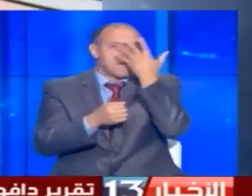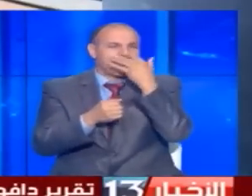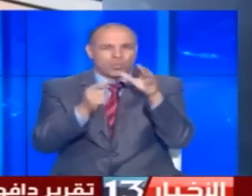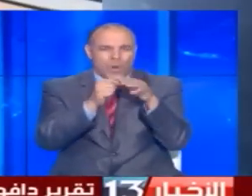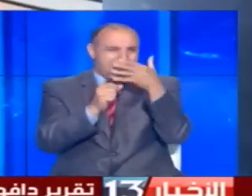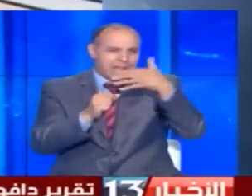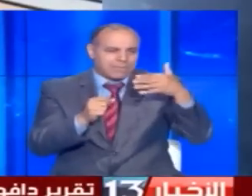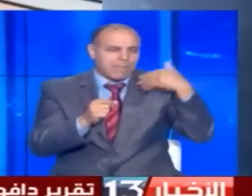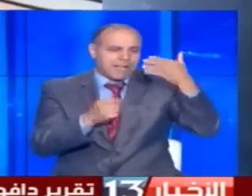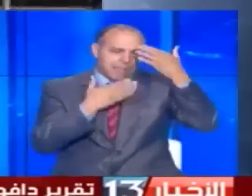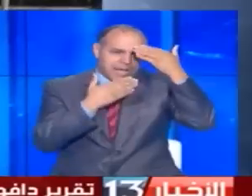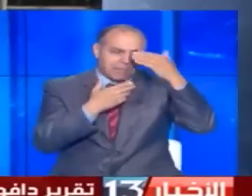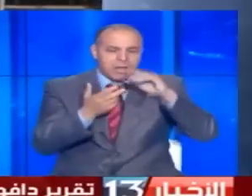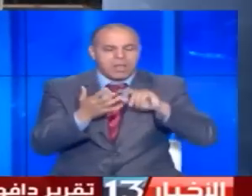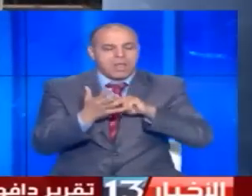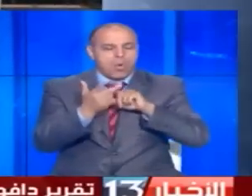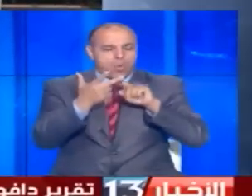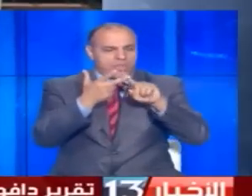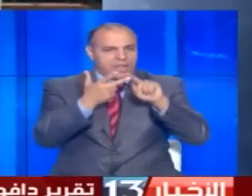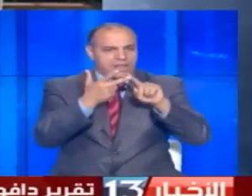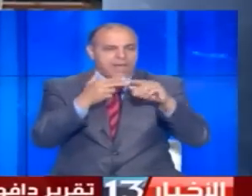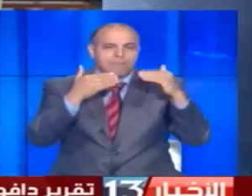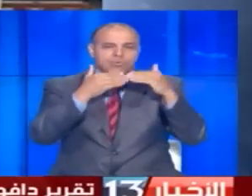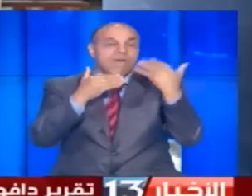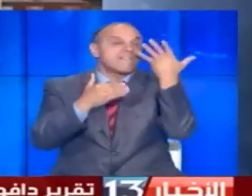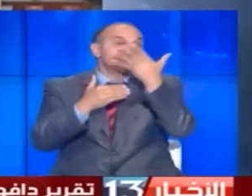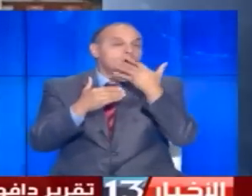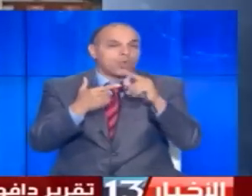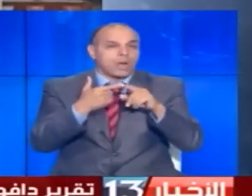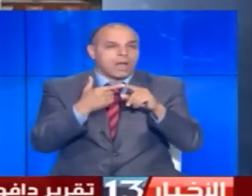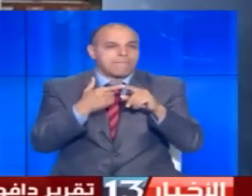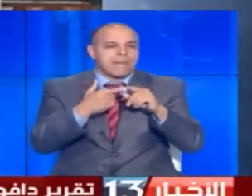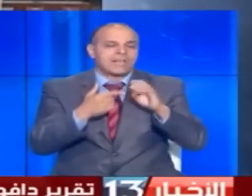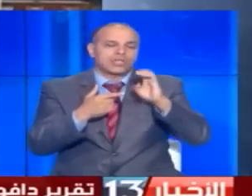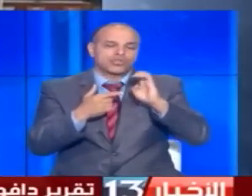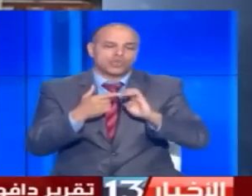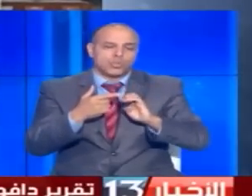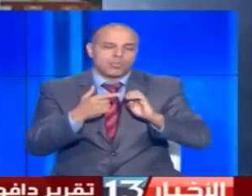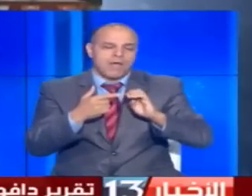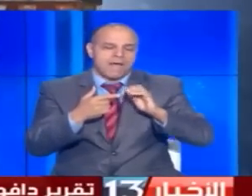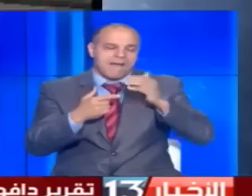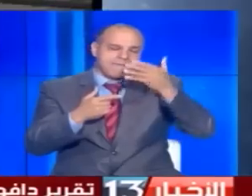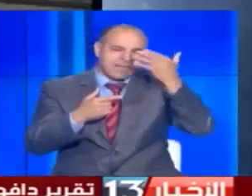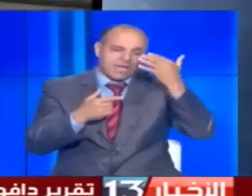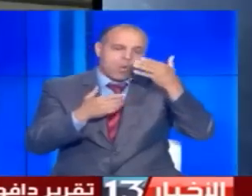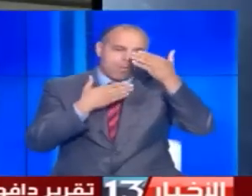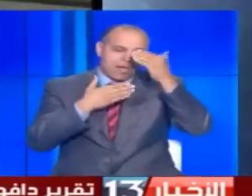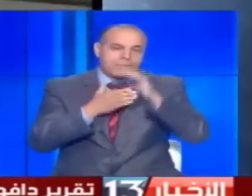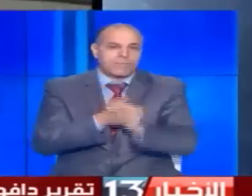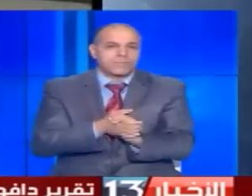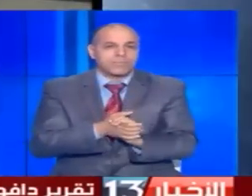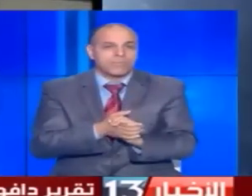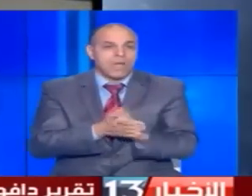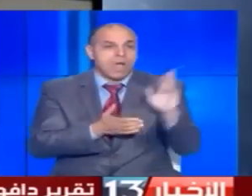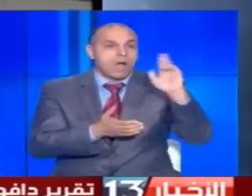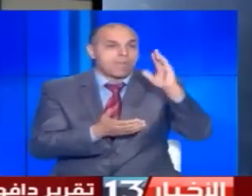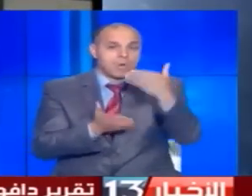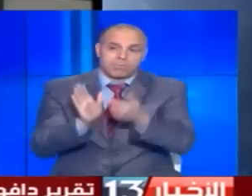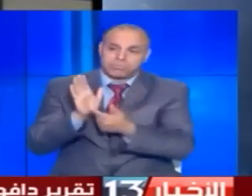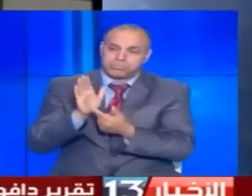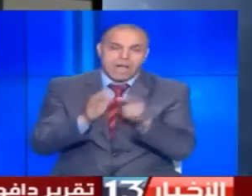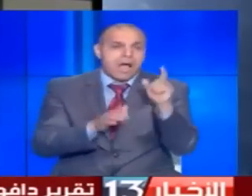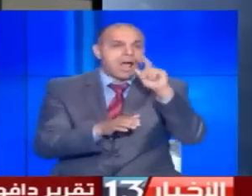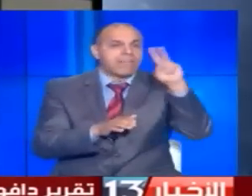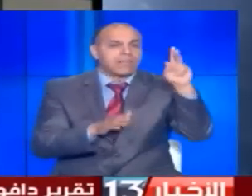بعد المغرب، والمرتبة الثالثة على المستوى الإفريقي بعد جنوب إفريقيا والمغرب. ويستند التقرير إلى